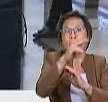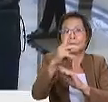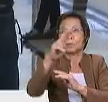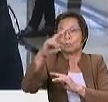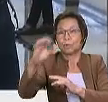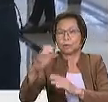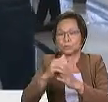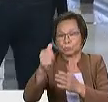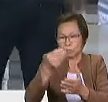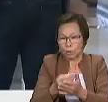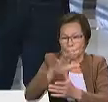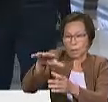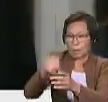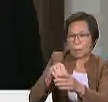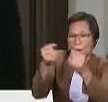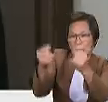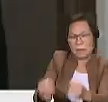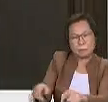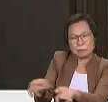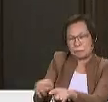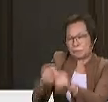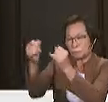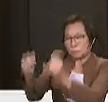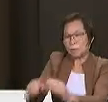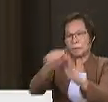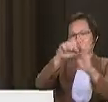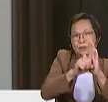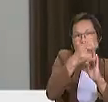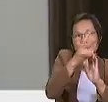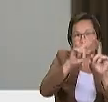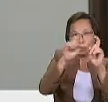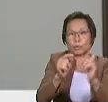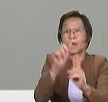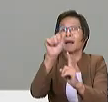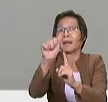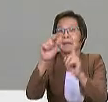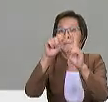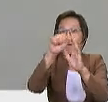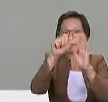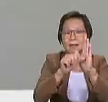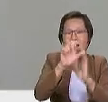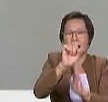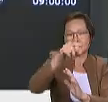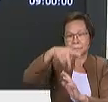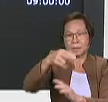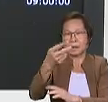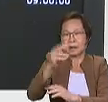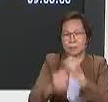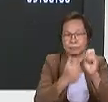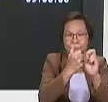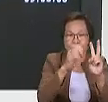4200 Ringgit melibatkan individu sama di bawah Section 17 golongane AFTA sprm